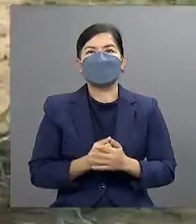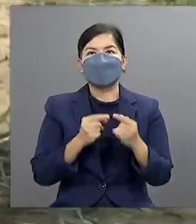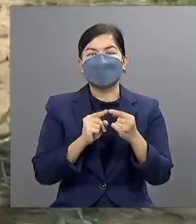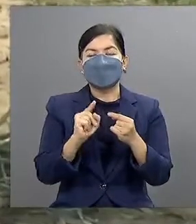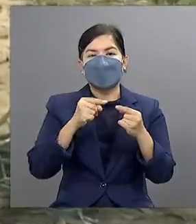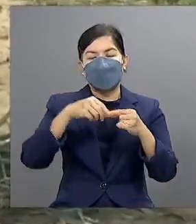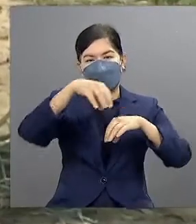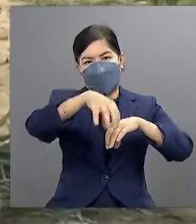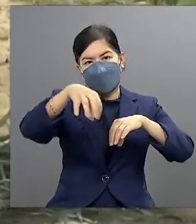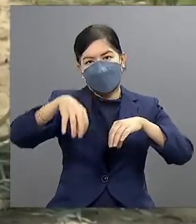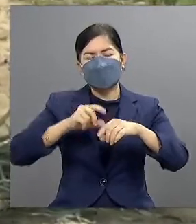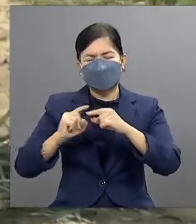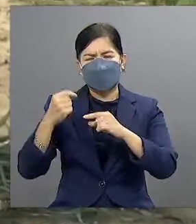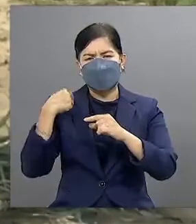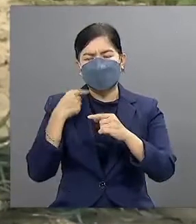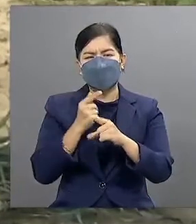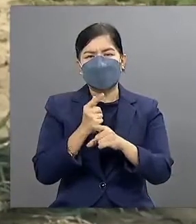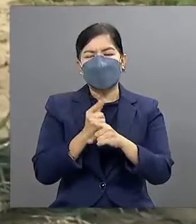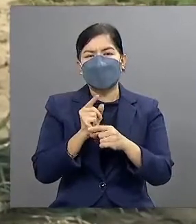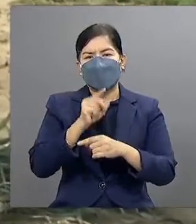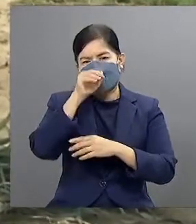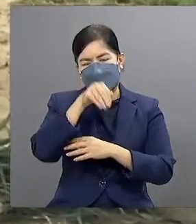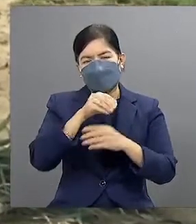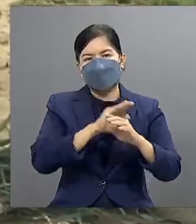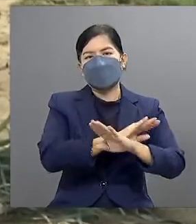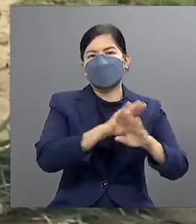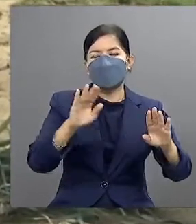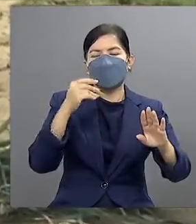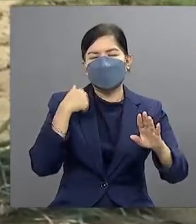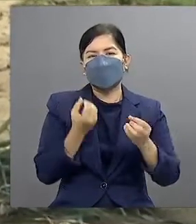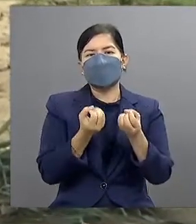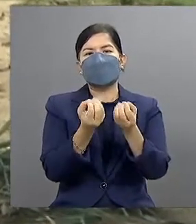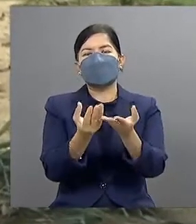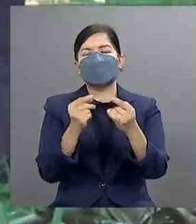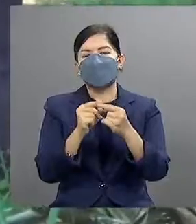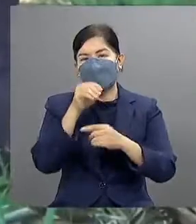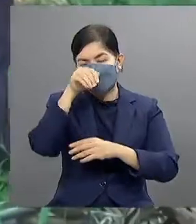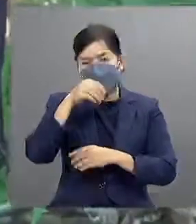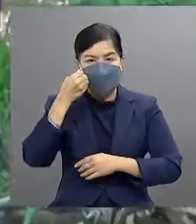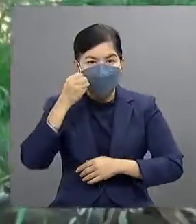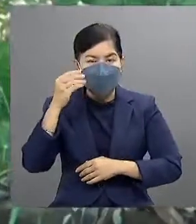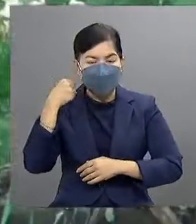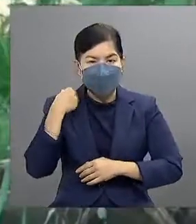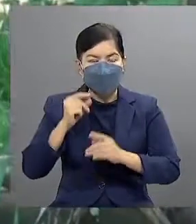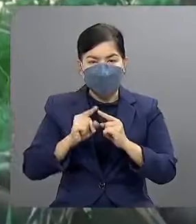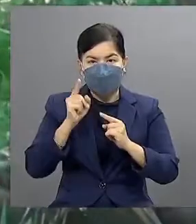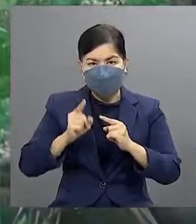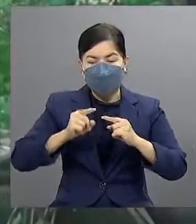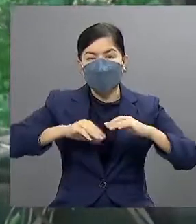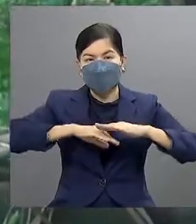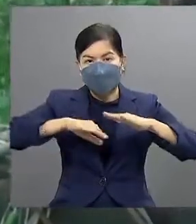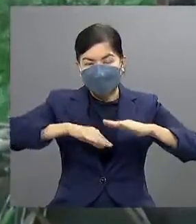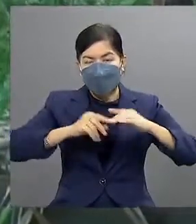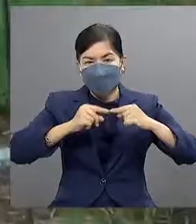การจึงจำเป็นต้องส่งช้างกลับภูมิลำเนาซึ่งจะต้องผ่านการตรวจสอบทั้งตั๋วรูปพรรณและรหัสไมโครชิปหลังหู